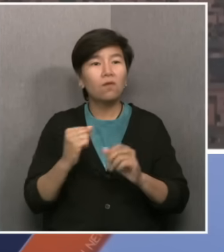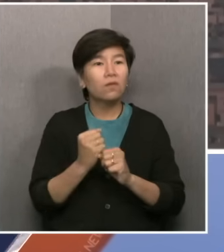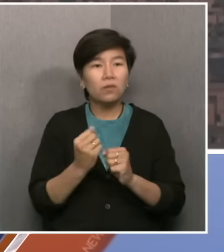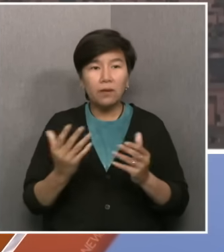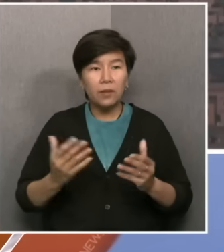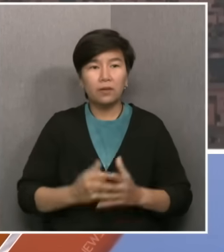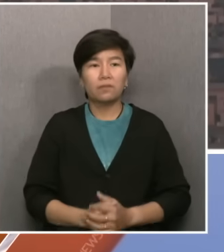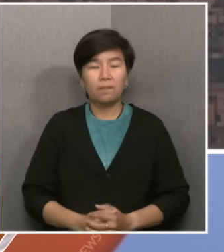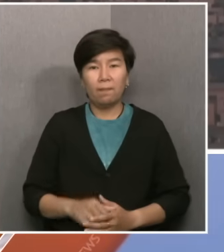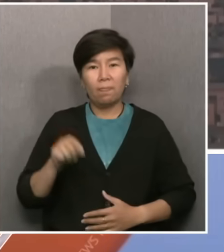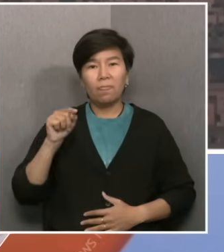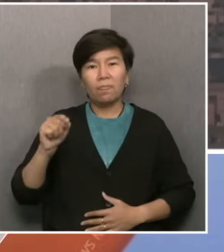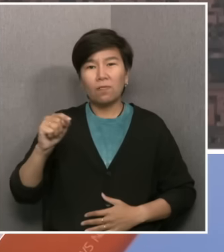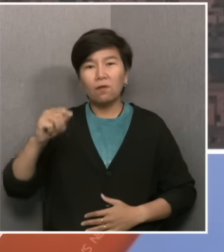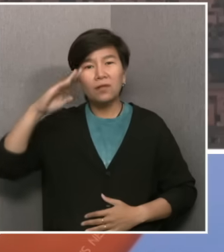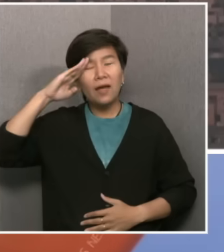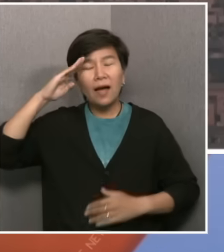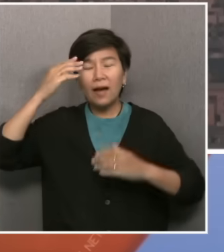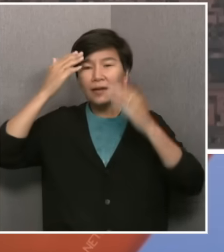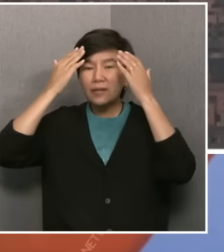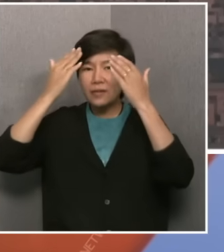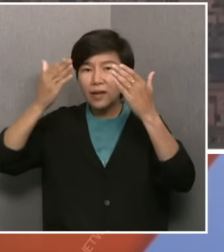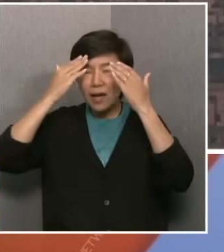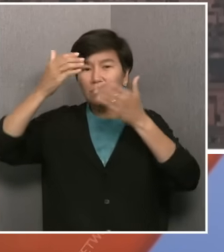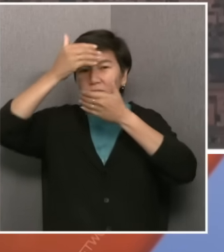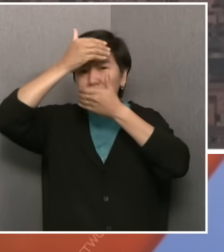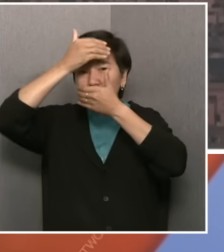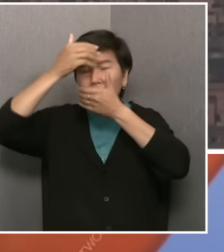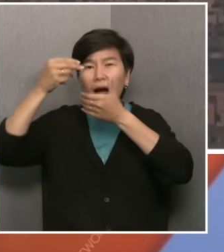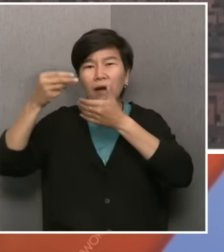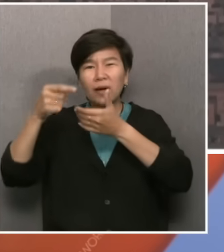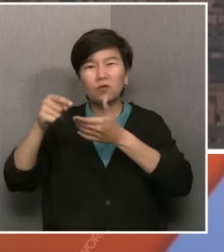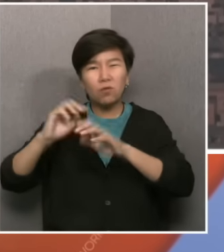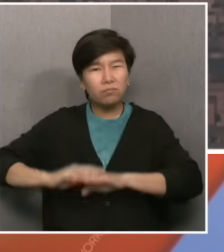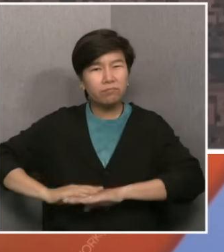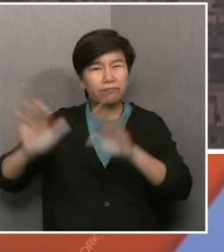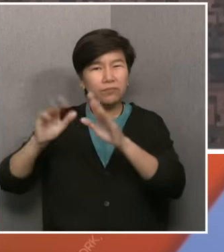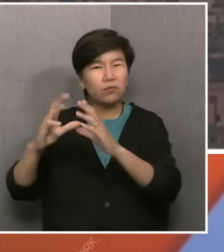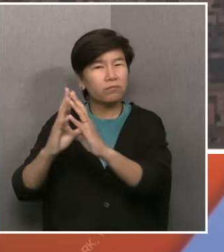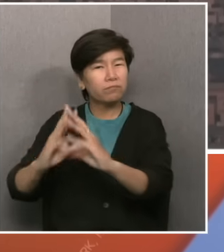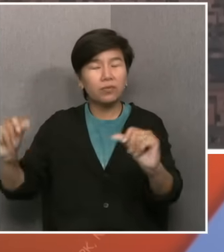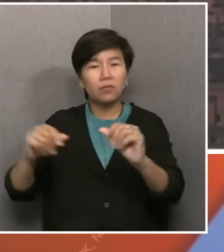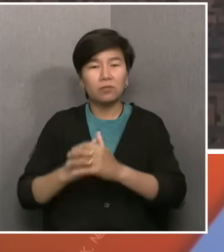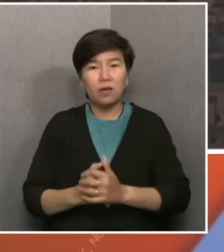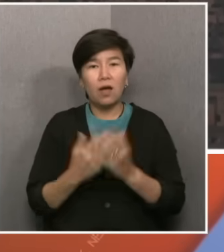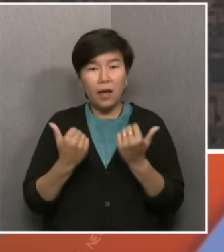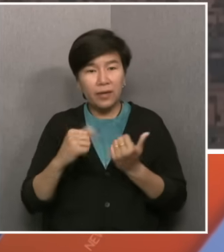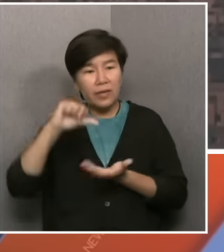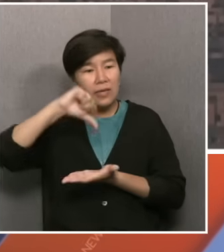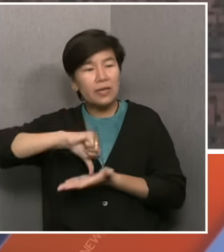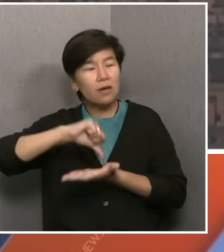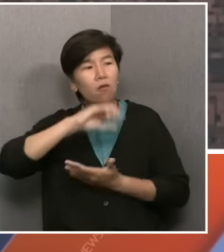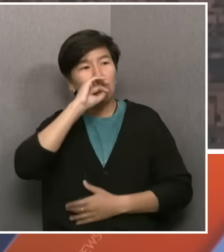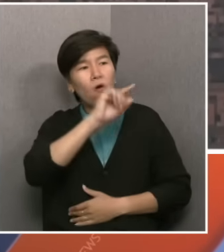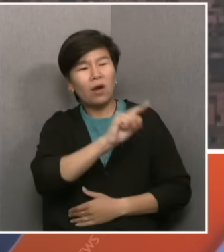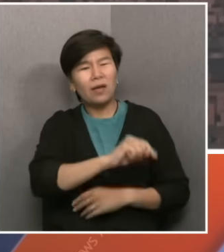ฮามาสอีกต่อไปขณะเดียวกันนะคะทางอิหร่านก็ออกมาเตือนอิสราเอลค่ะว่าให้หยุดโจมตีฉนวนกาซ่าเพราะว่าจะทำให้การ